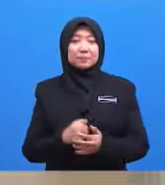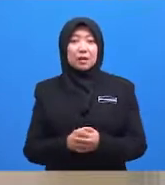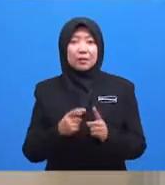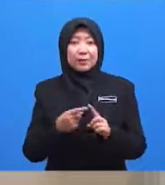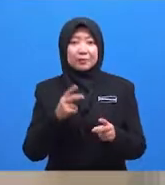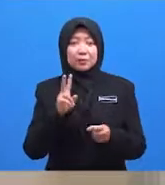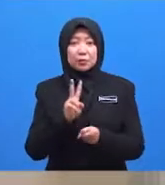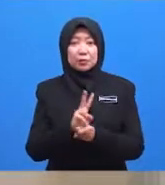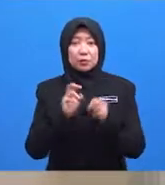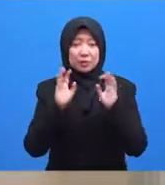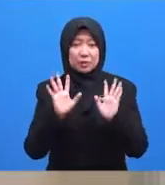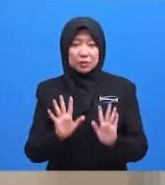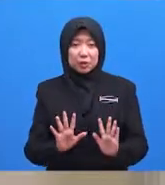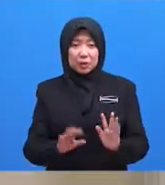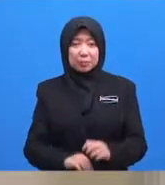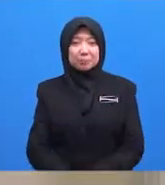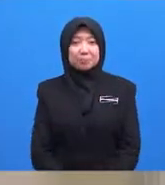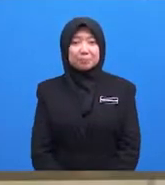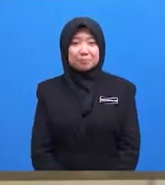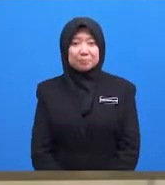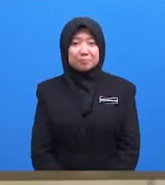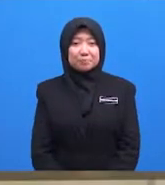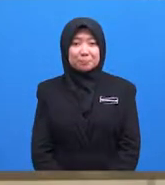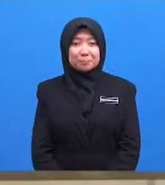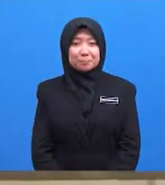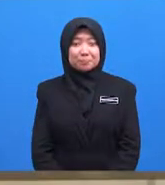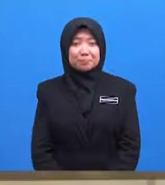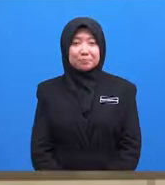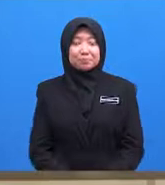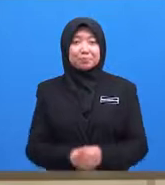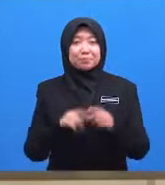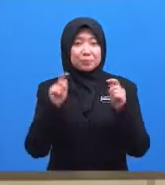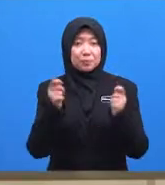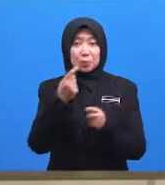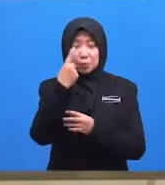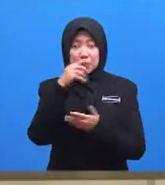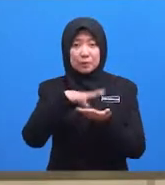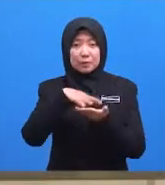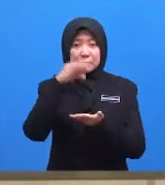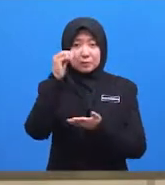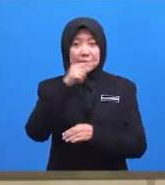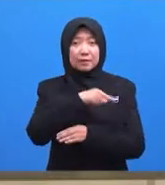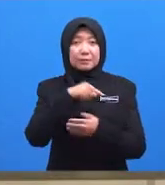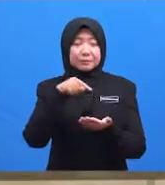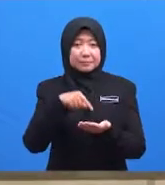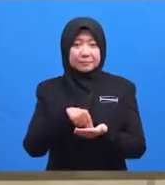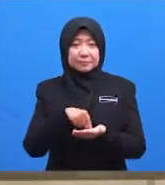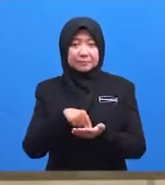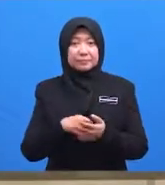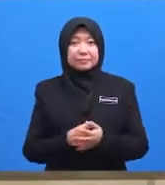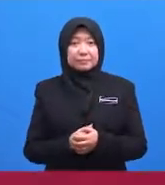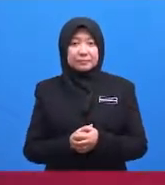Sekolah Menengah Pendidikan Khas Vokasional Shah Alam. Subjek yang akan murid pelajari pada episod hari